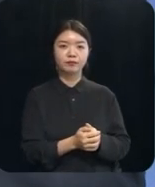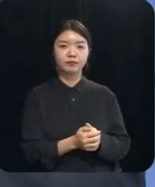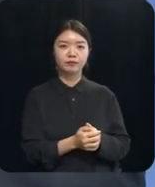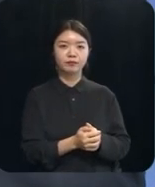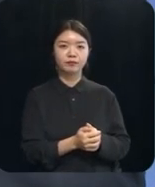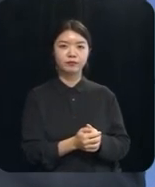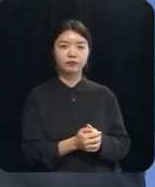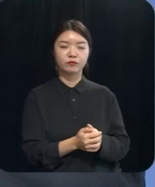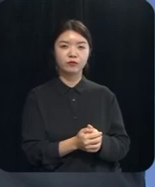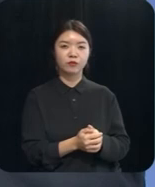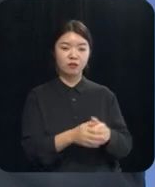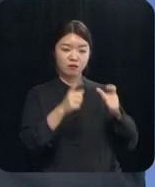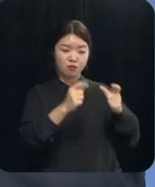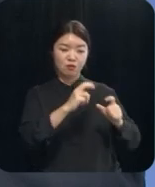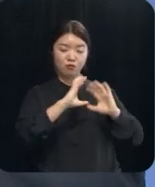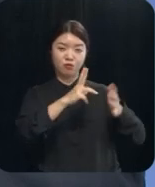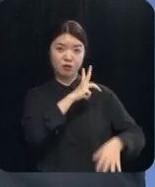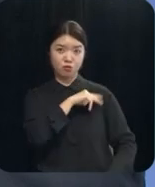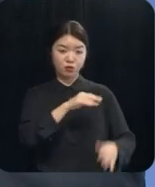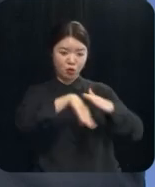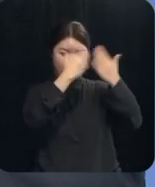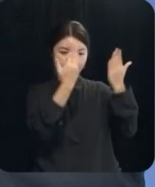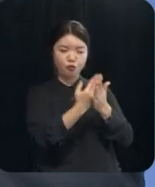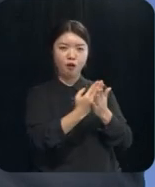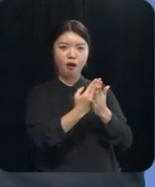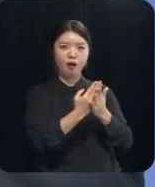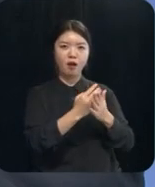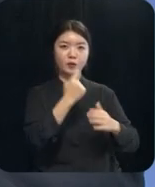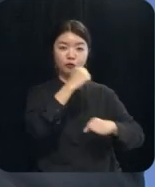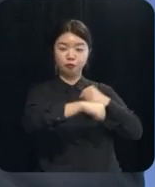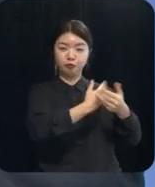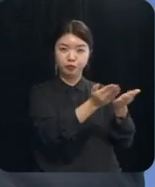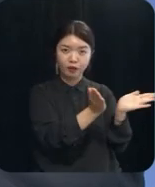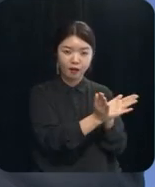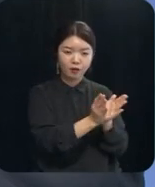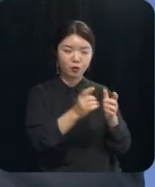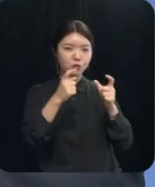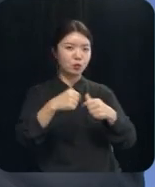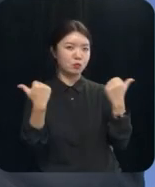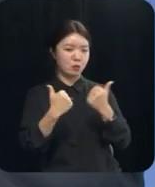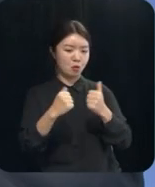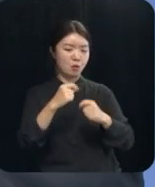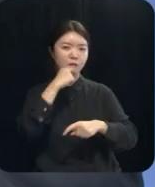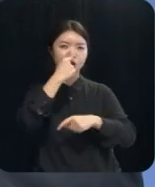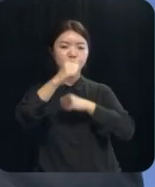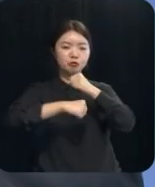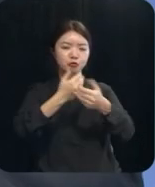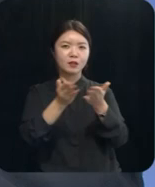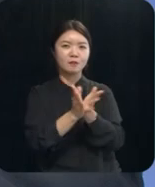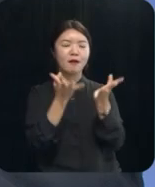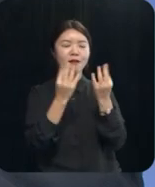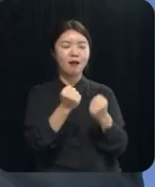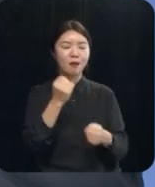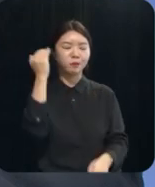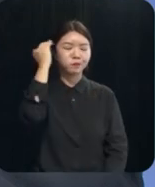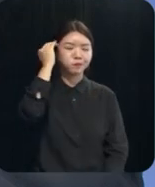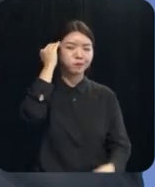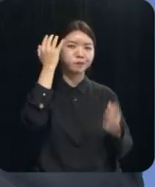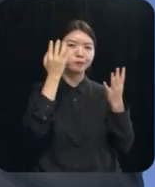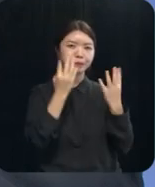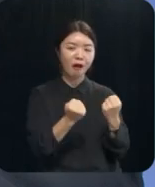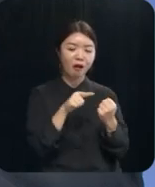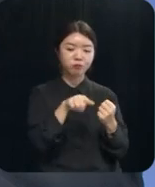지역에 있는 국회의원 전부가 민주당이었고 역시 도의회도 민주당이 장악하고 있었습니다. 얼마나 방해가 많았었습니다.